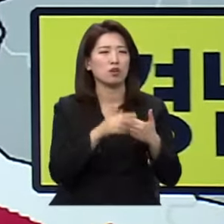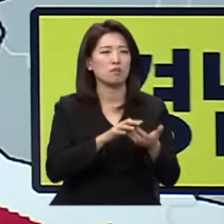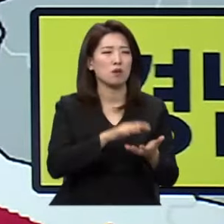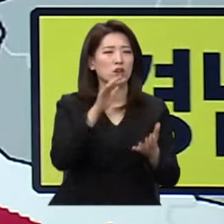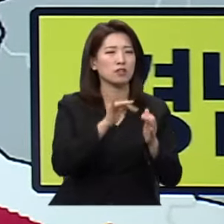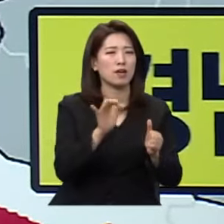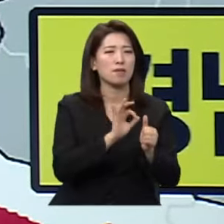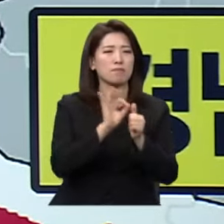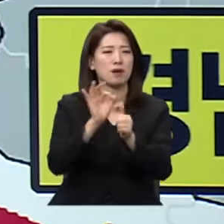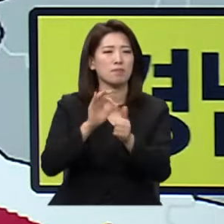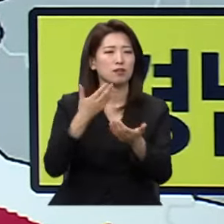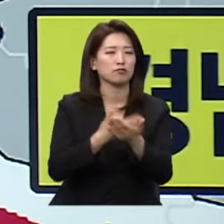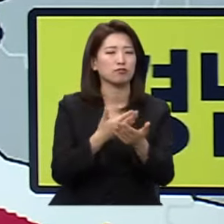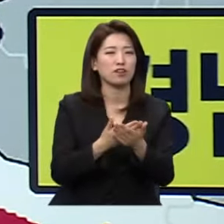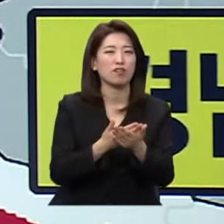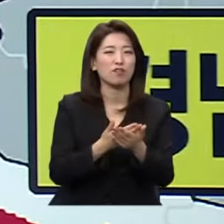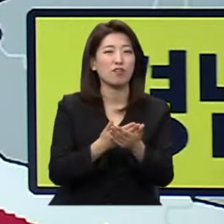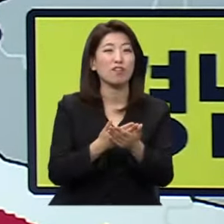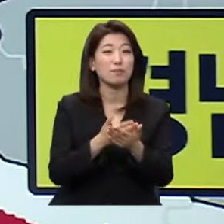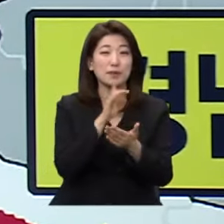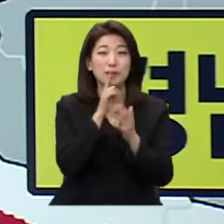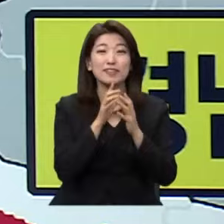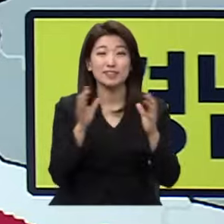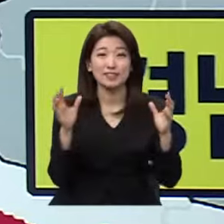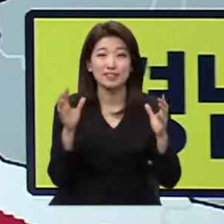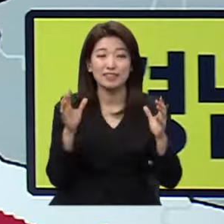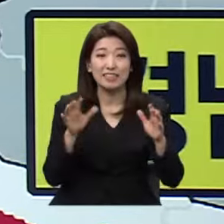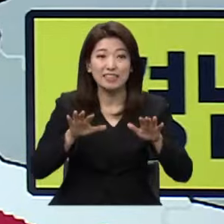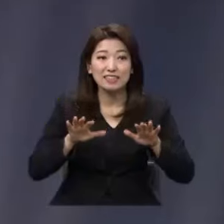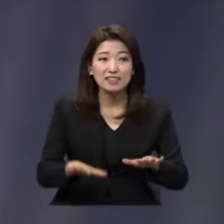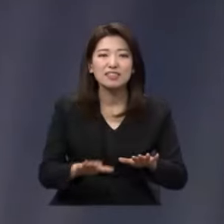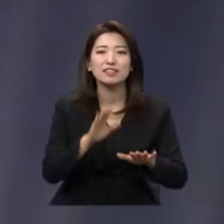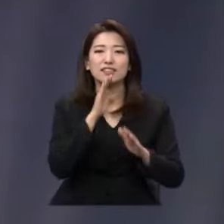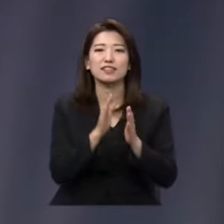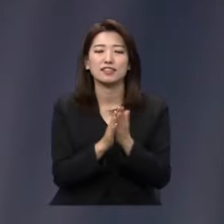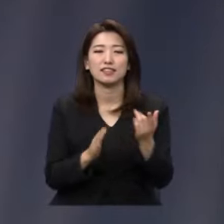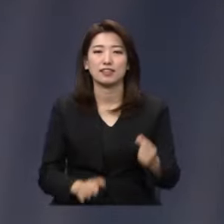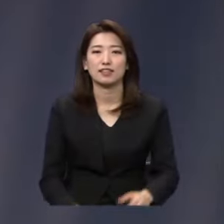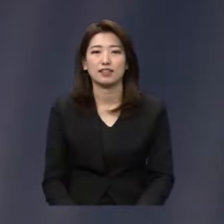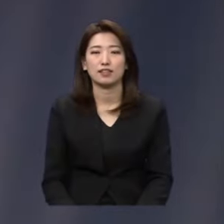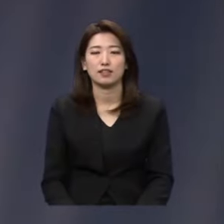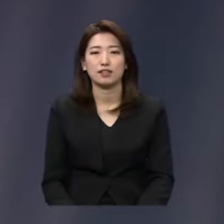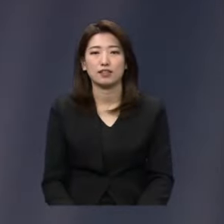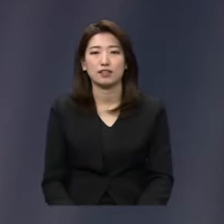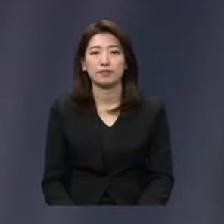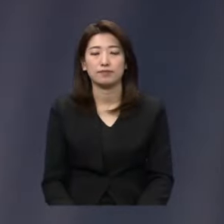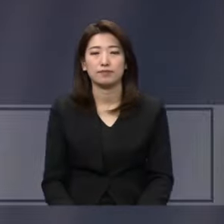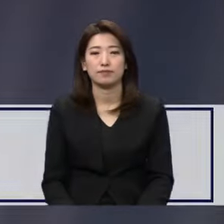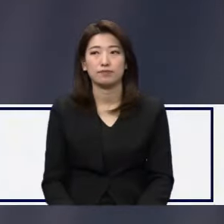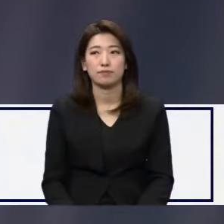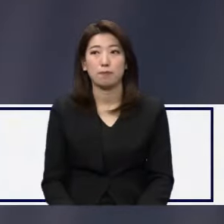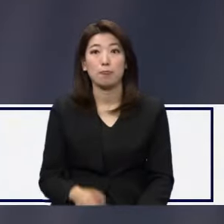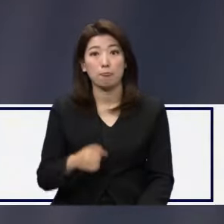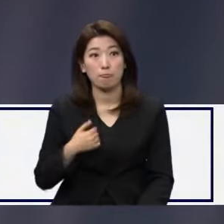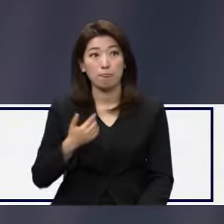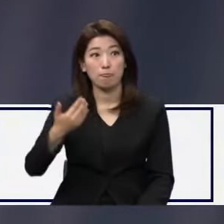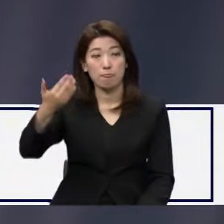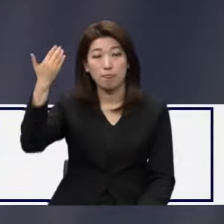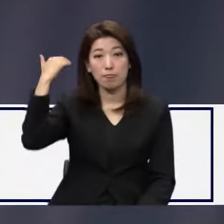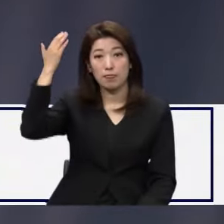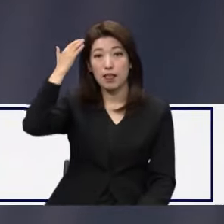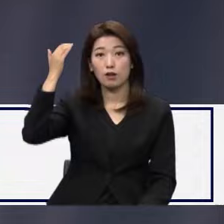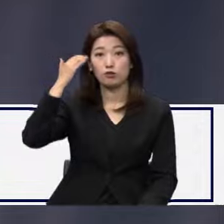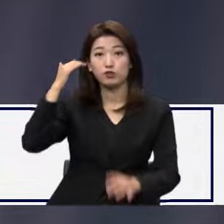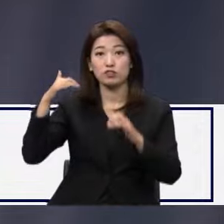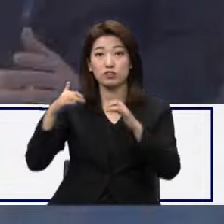낙동강이 이유가 있을까요 그러니까 저희가 한국 전쟁에서도 보면 낙동강을 지킨 다음에 인천